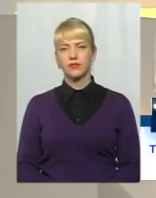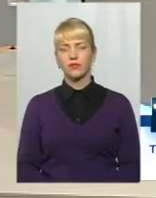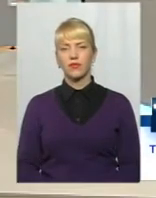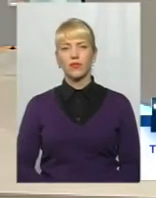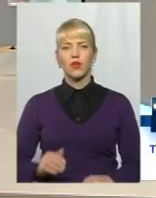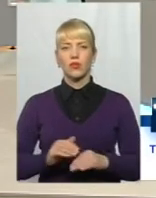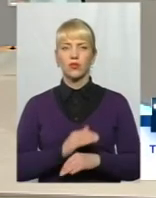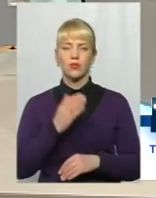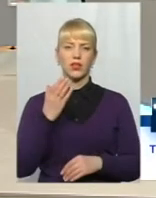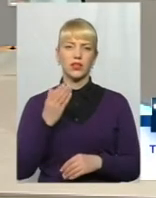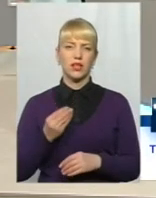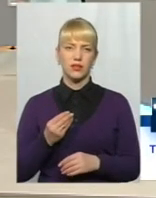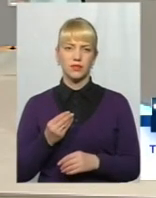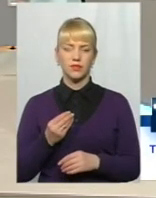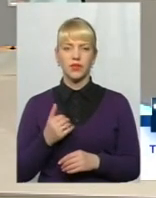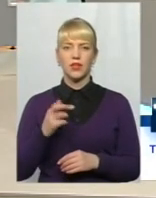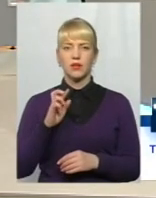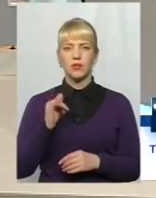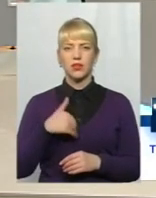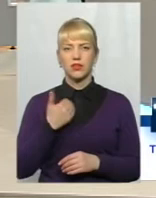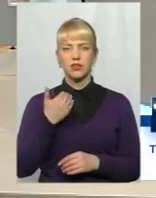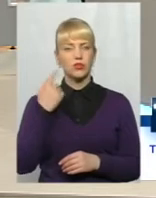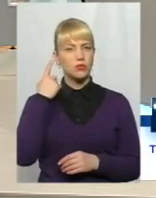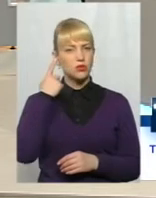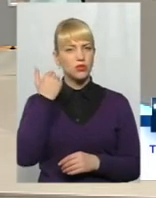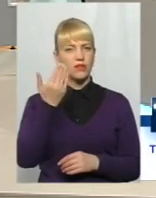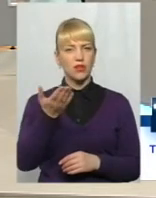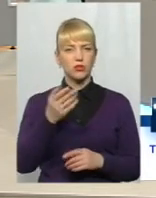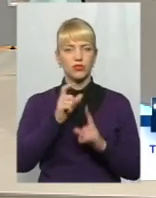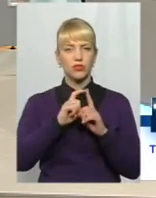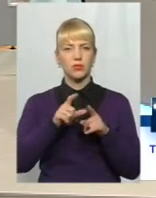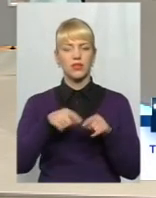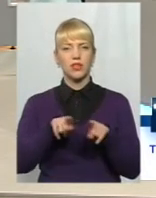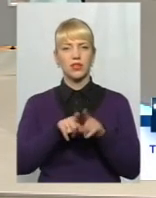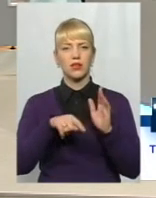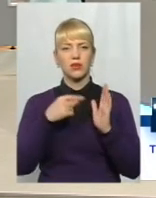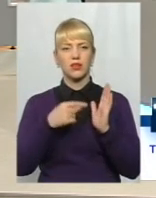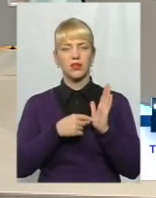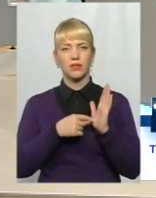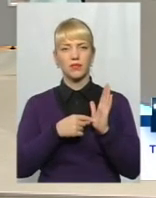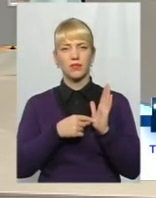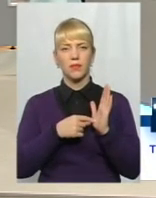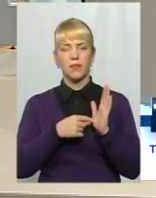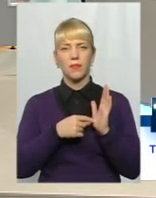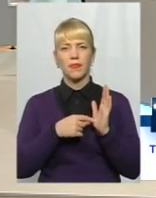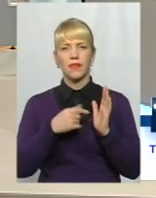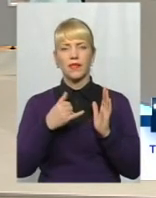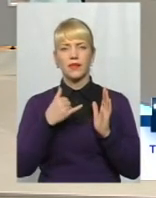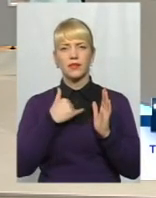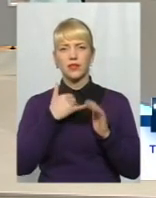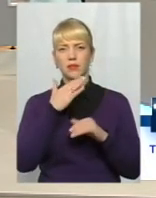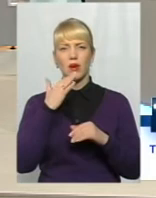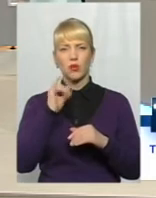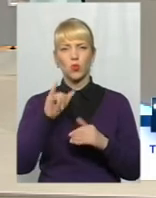Доброго дня. Доброго дня, ваше питання. Хотілося б почути вашу відповідь на таке запитання. От у нас зараз в